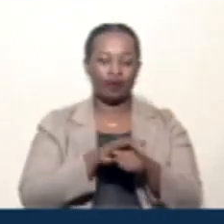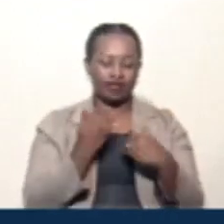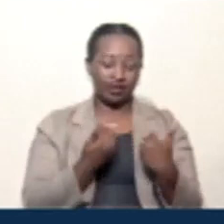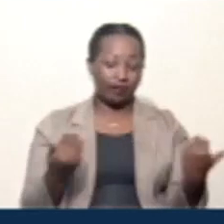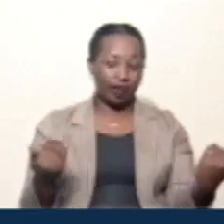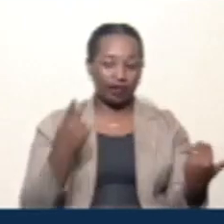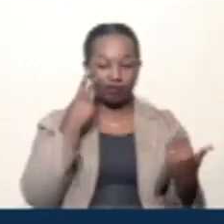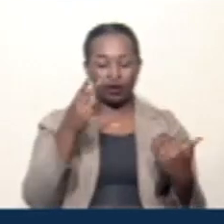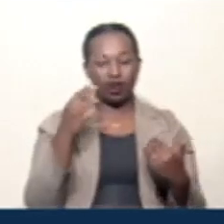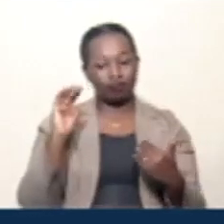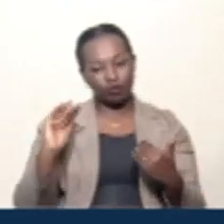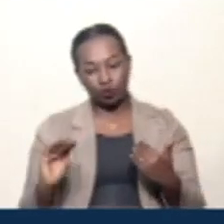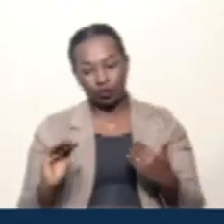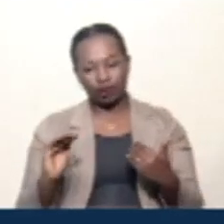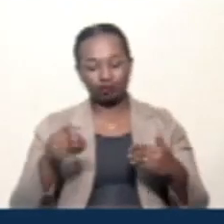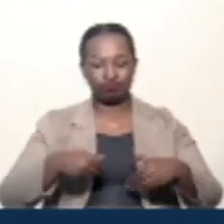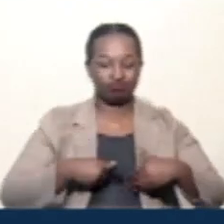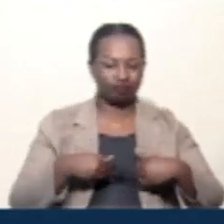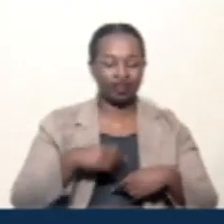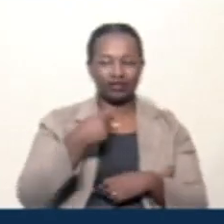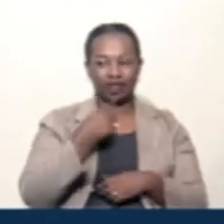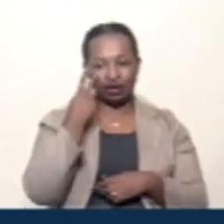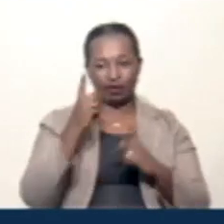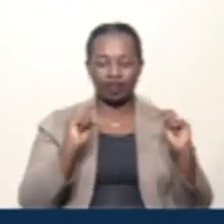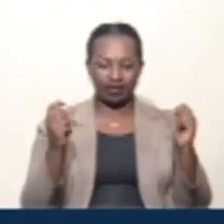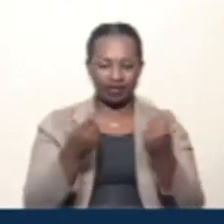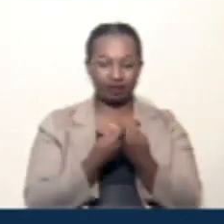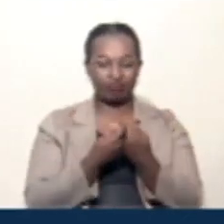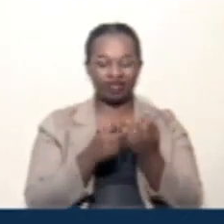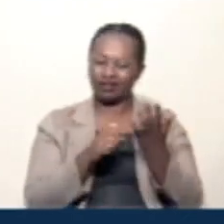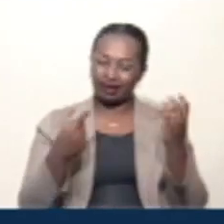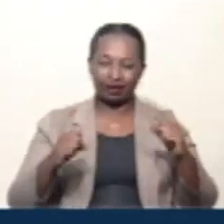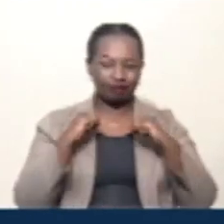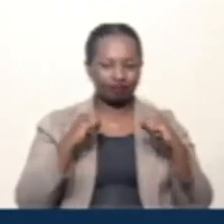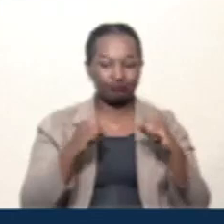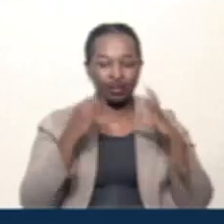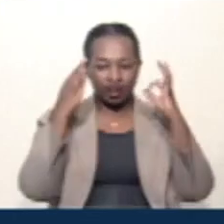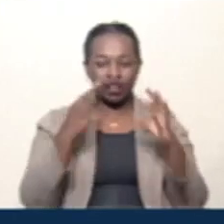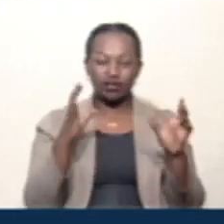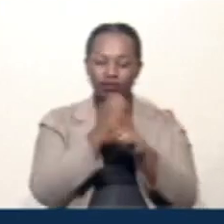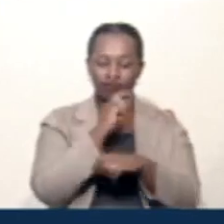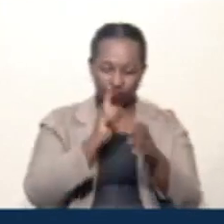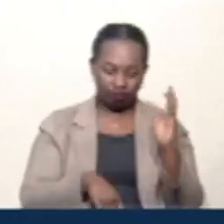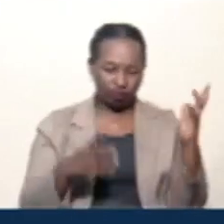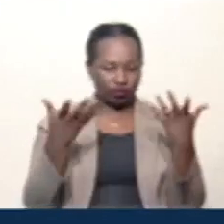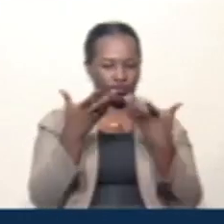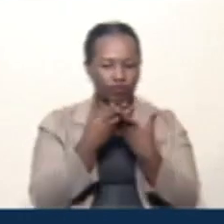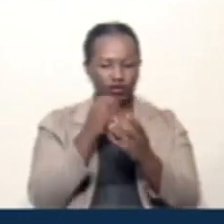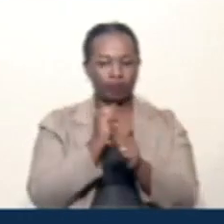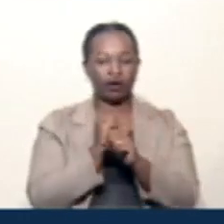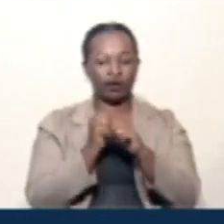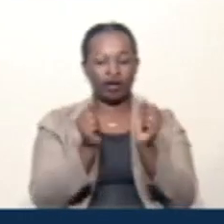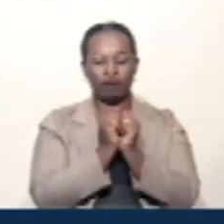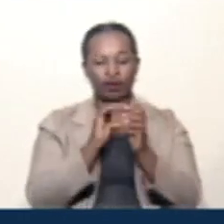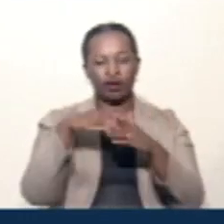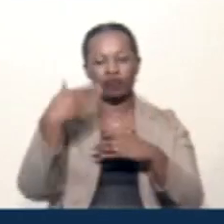ubona bakiri bato abasore so nabonye ari ikipe technically barakomeye ikintu babura no kubahuza bagakorera hamwe